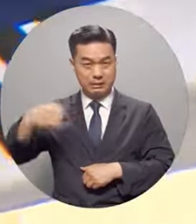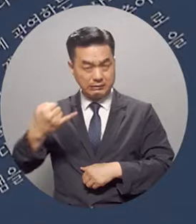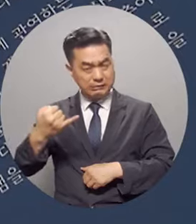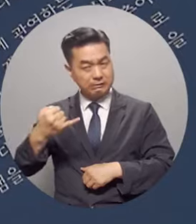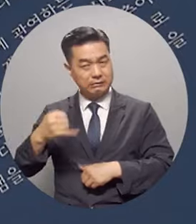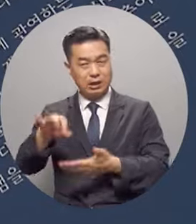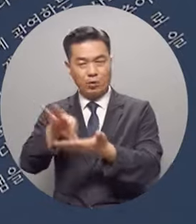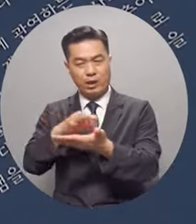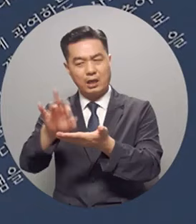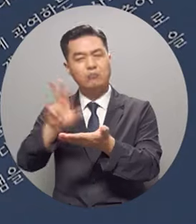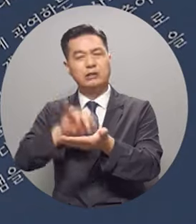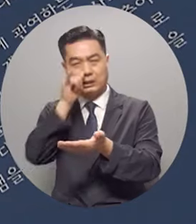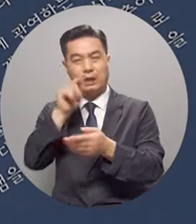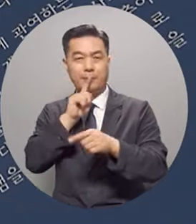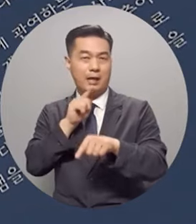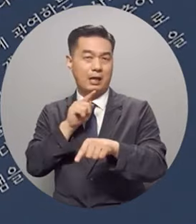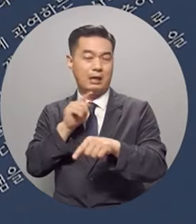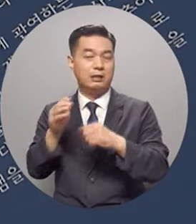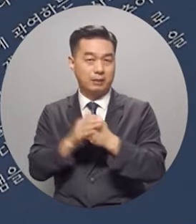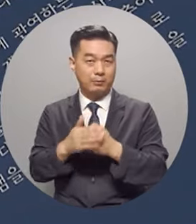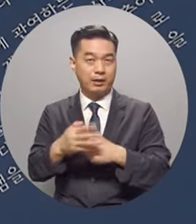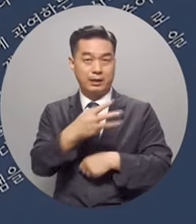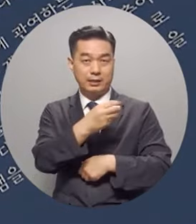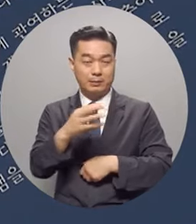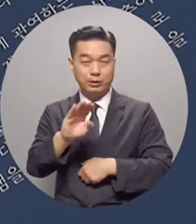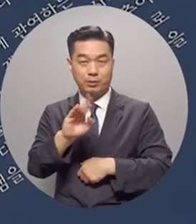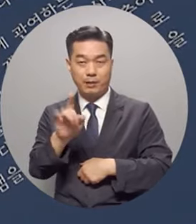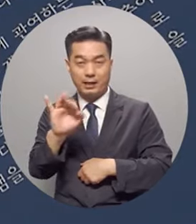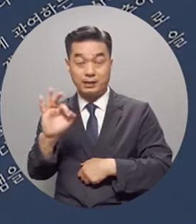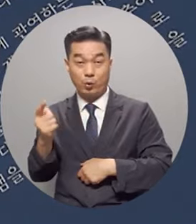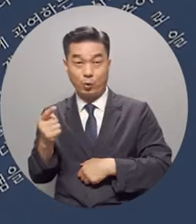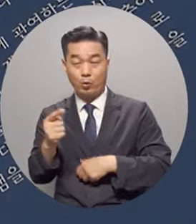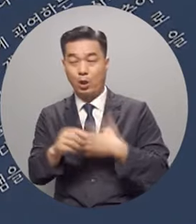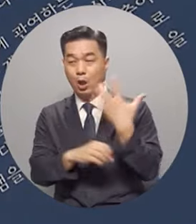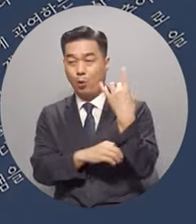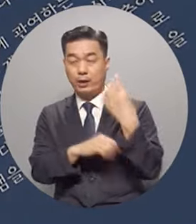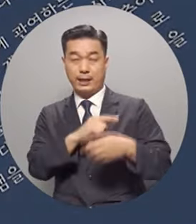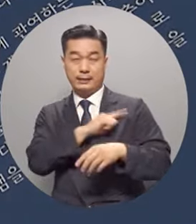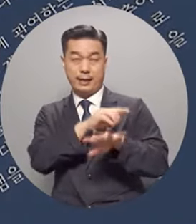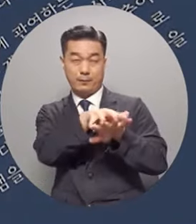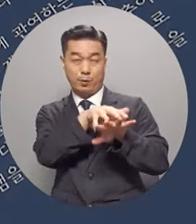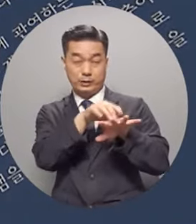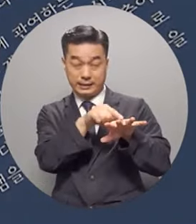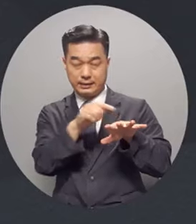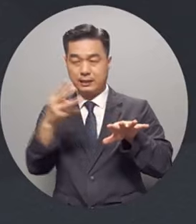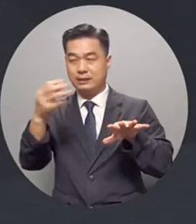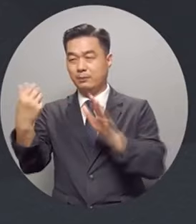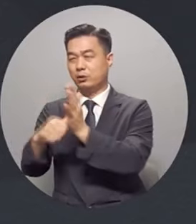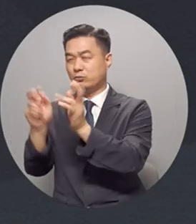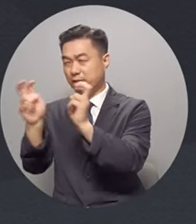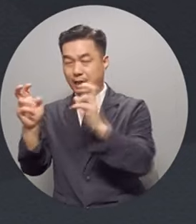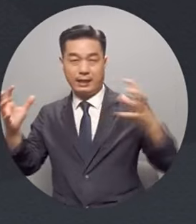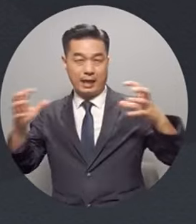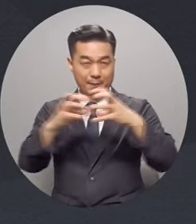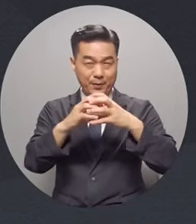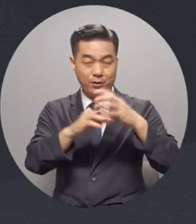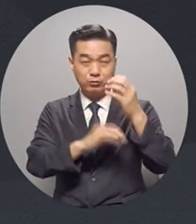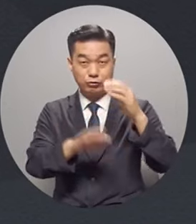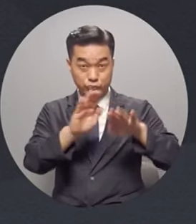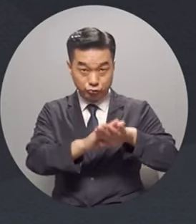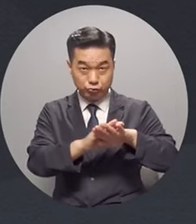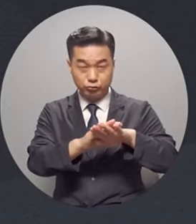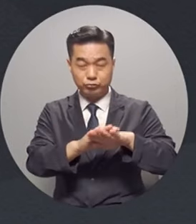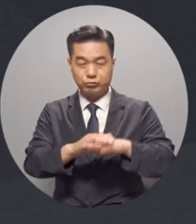했습니다 재판부는 삼성바이오로직스가 모회사인 제일모직과 삼성물산 합병을 염두해 두고 자본 잠식을